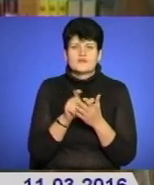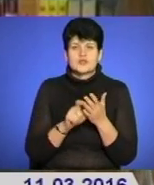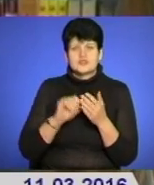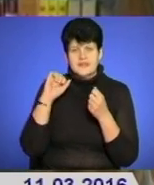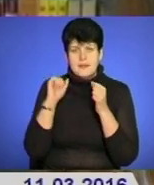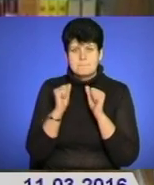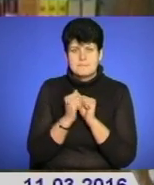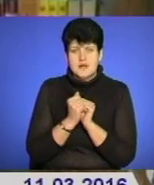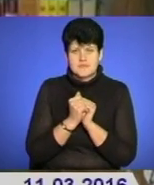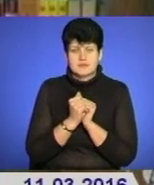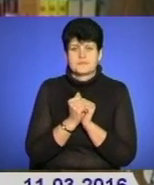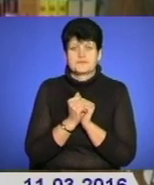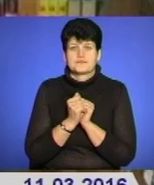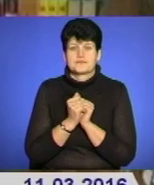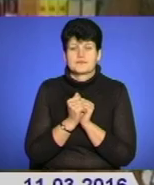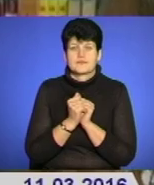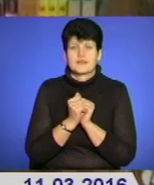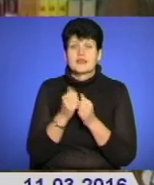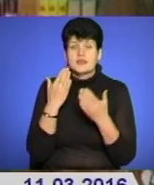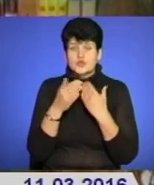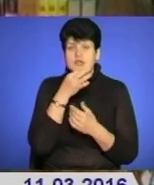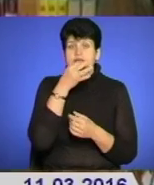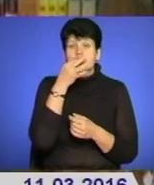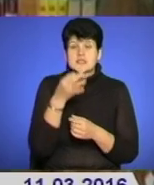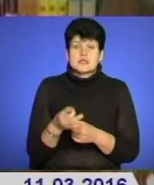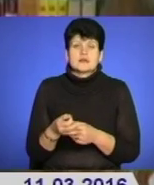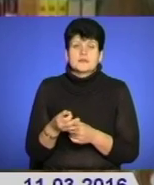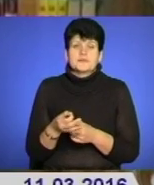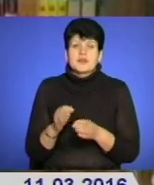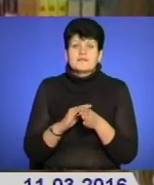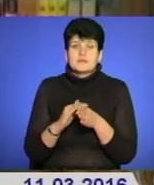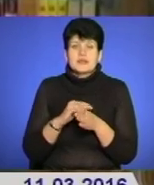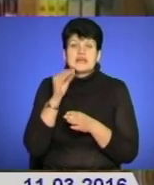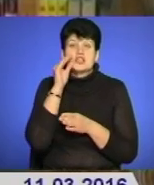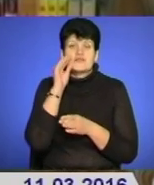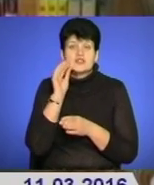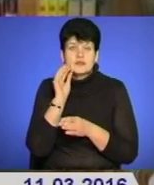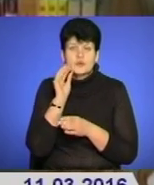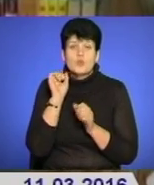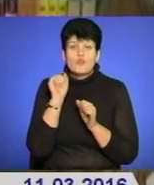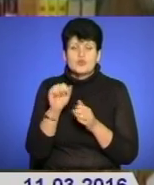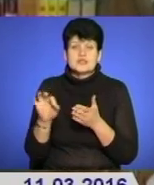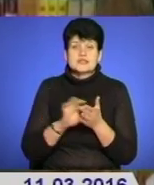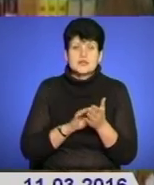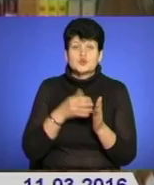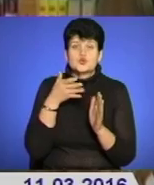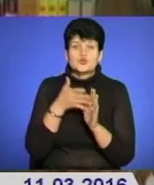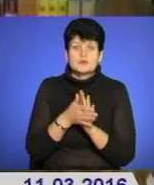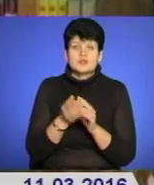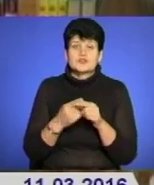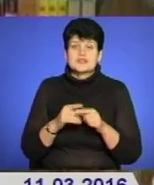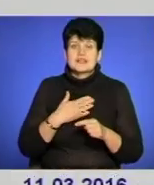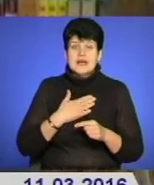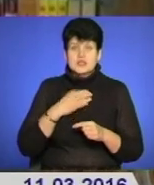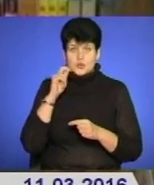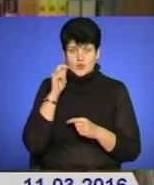пам'ять. Знаєте, якщо сказати фамілію Шевченка, можна зразу зрозуміти, що це наша